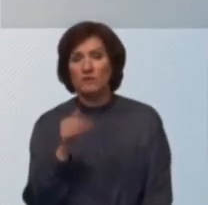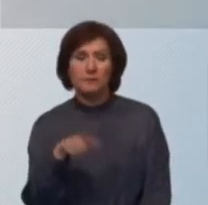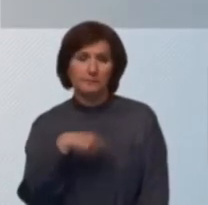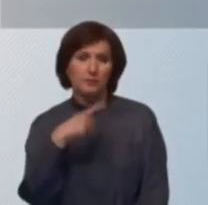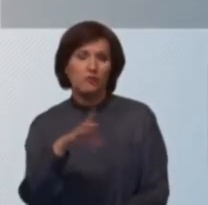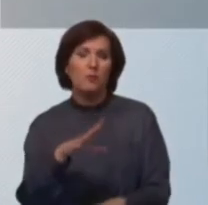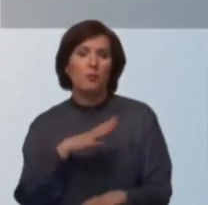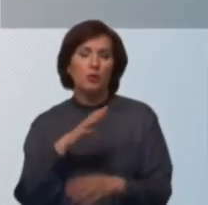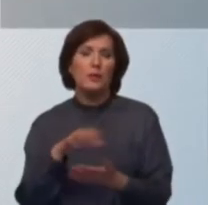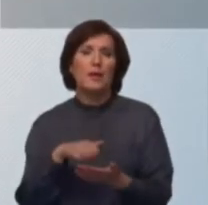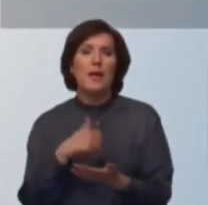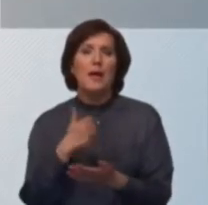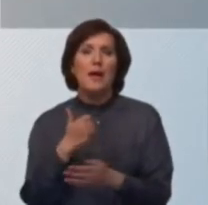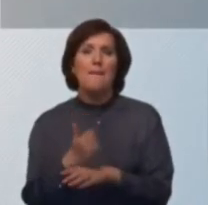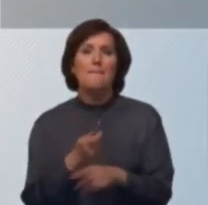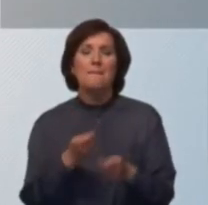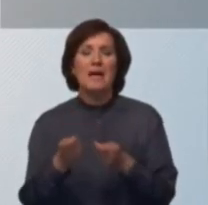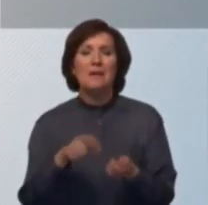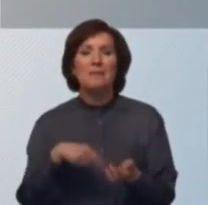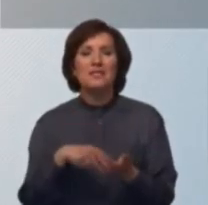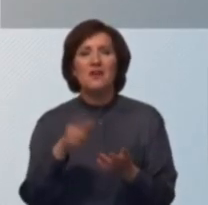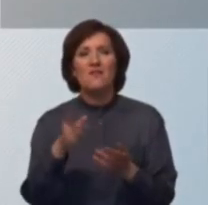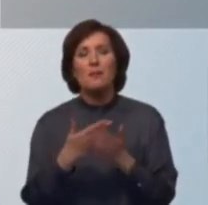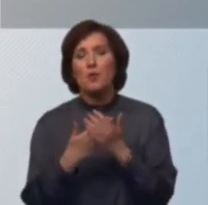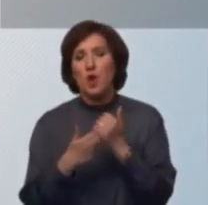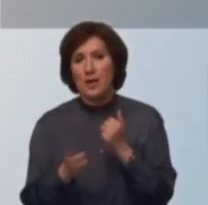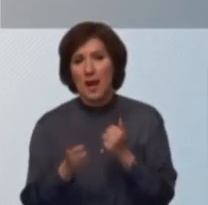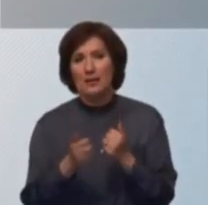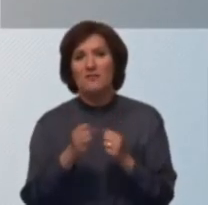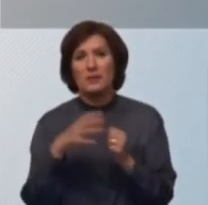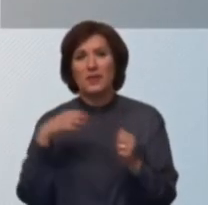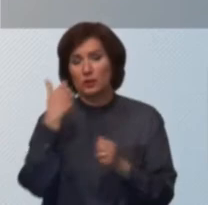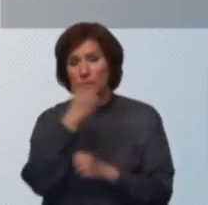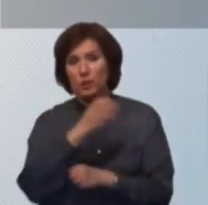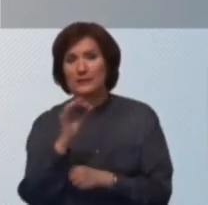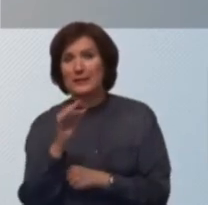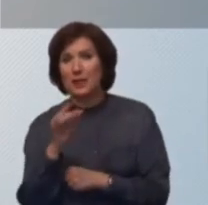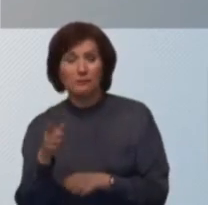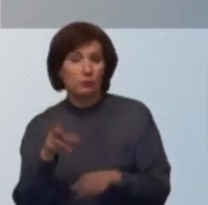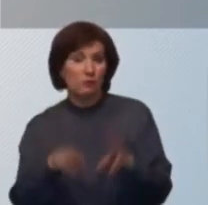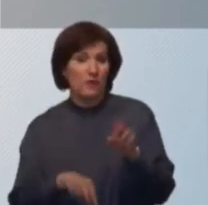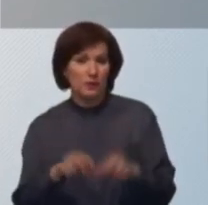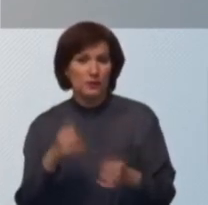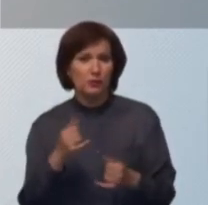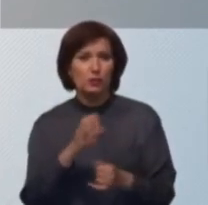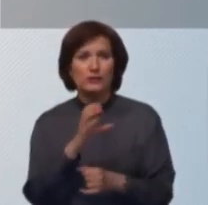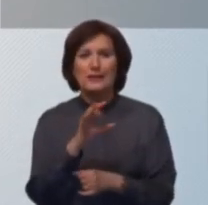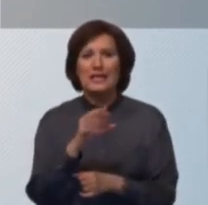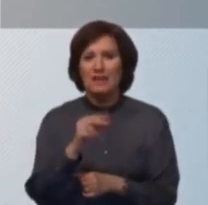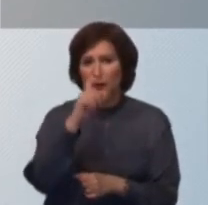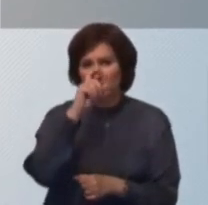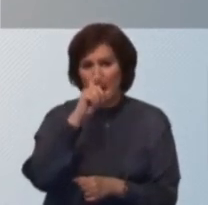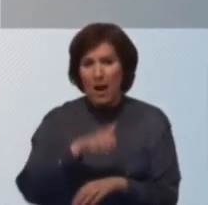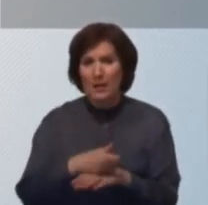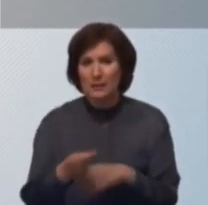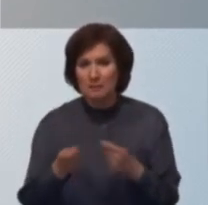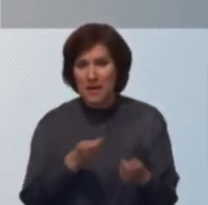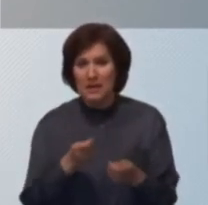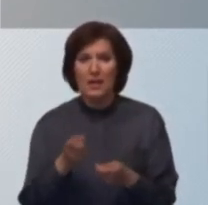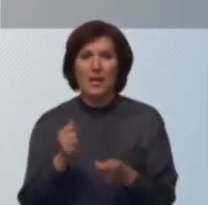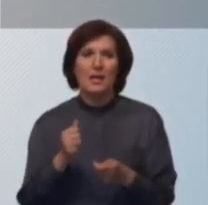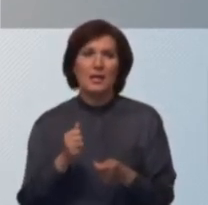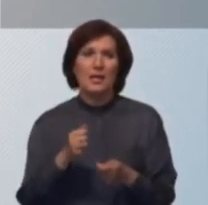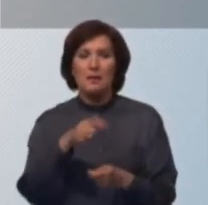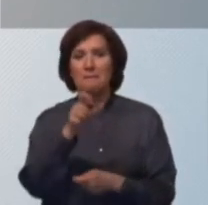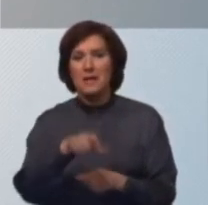ви були мером міста, але програли в 15-му році пану Санкевичу. Чому зараз ви вважаєте, що Санкевич поганий мер і